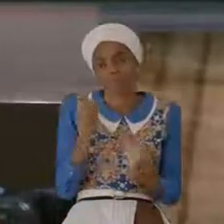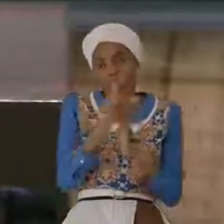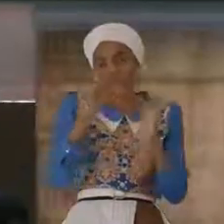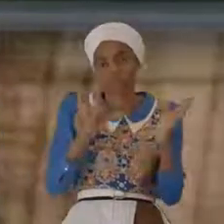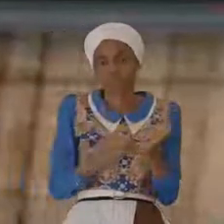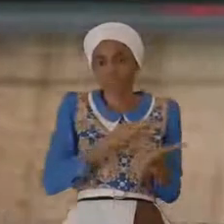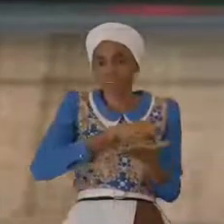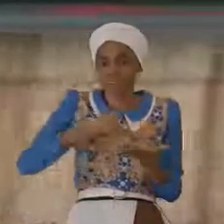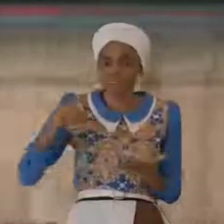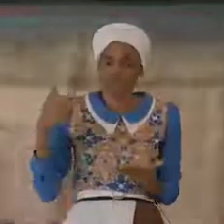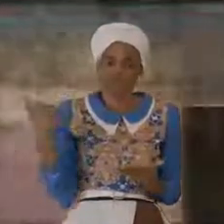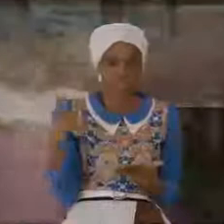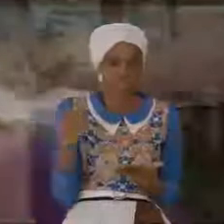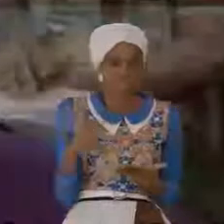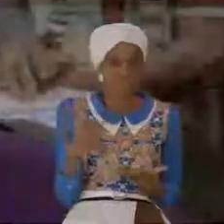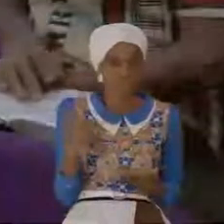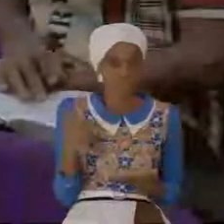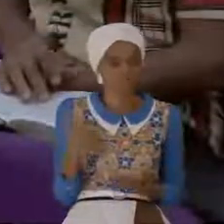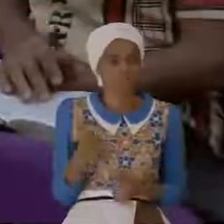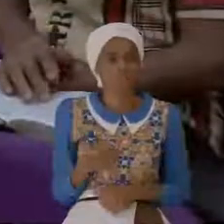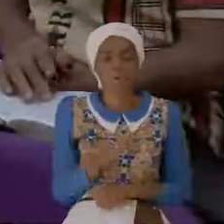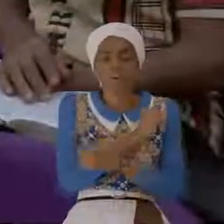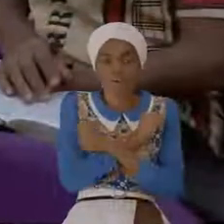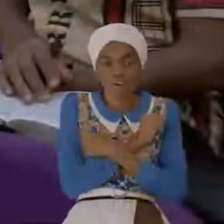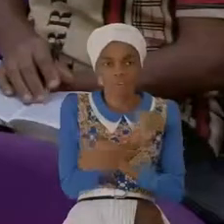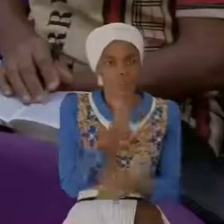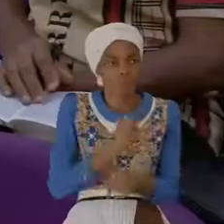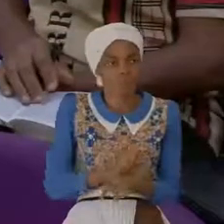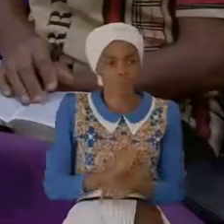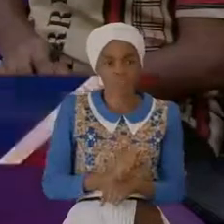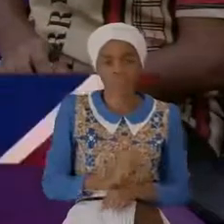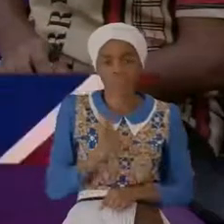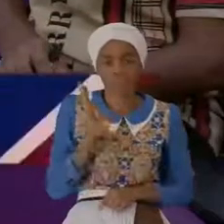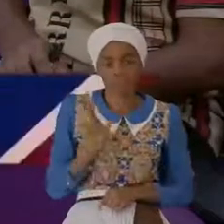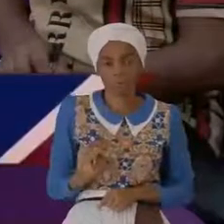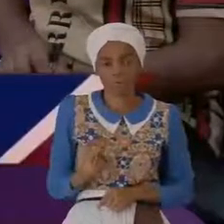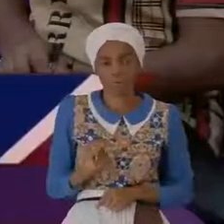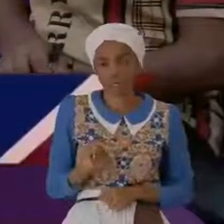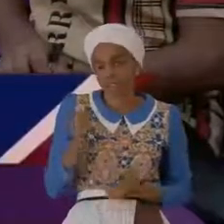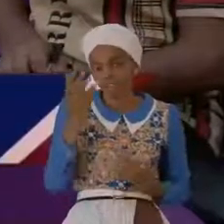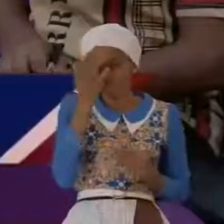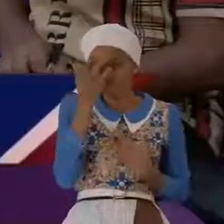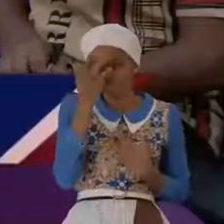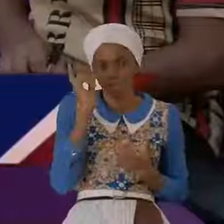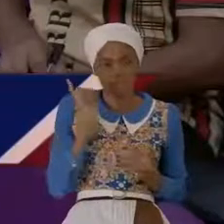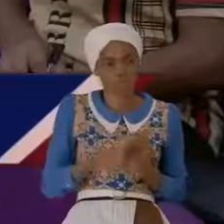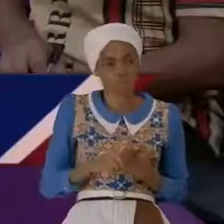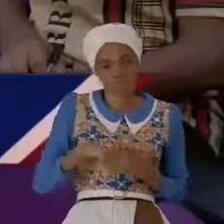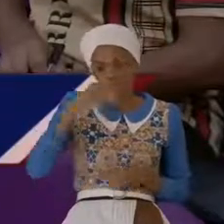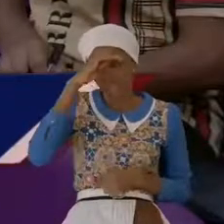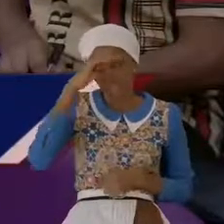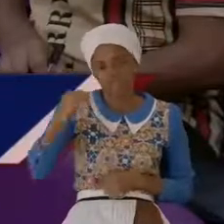Car l'amour est l'accomplissement de la loi. Verset 10 dit, l'amour ne fait point de mal au